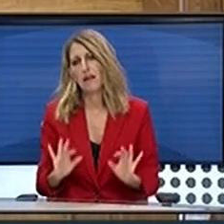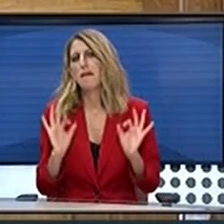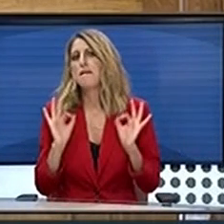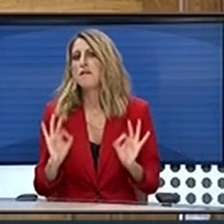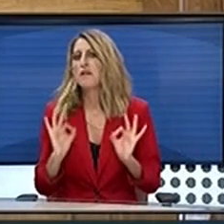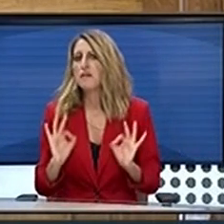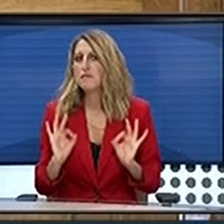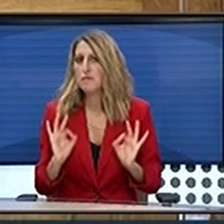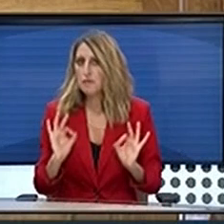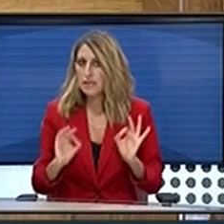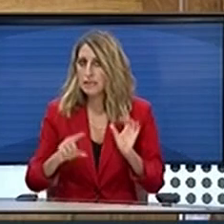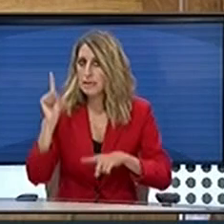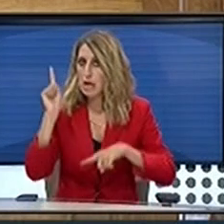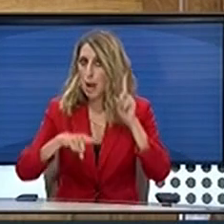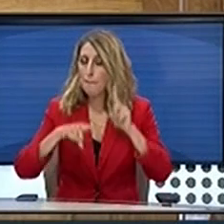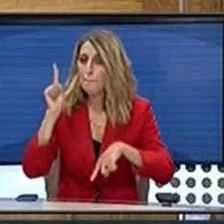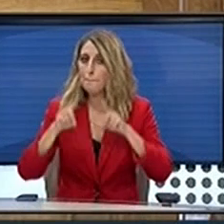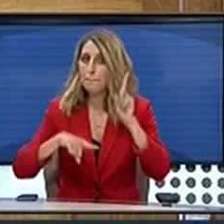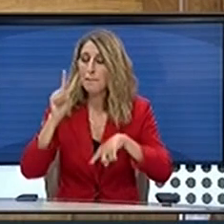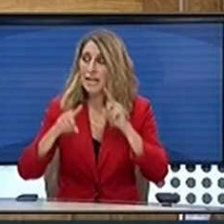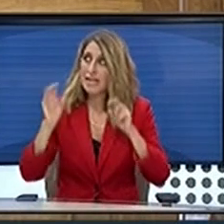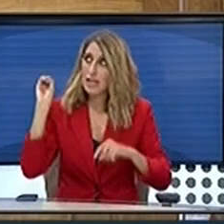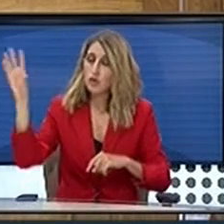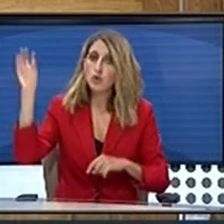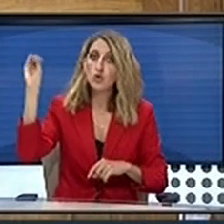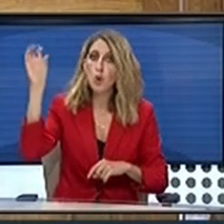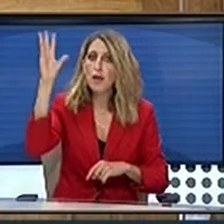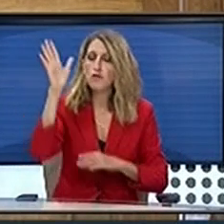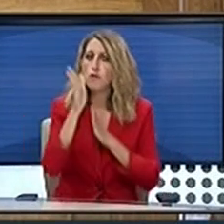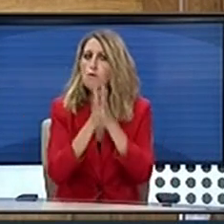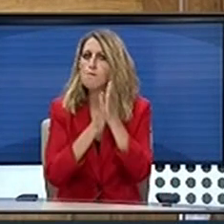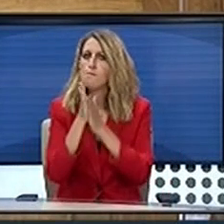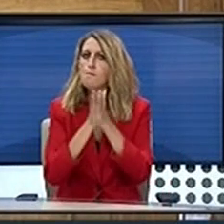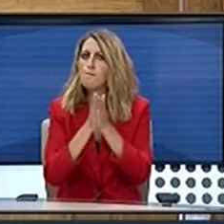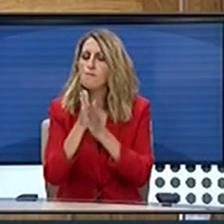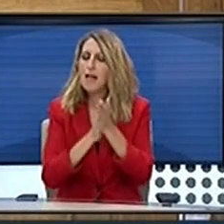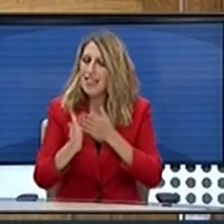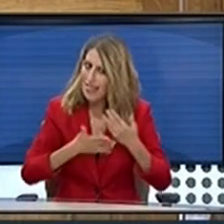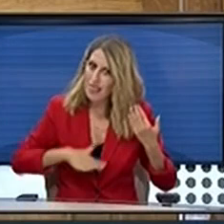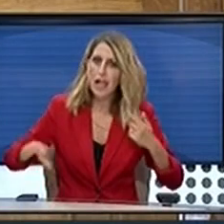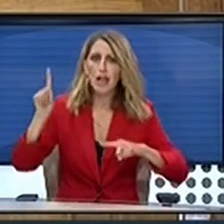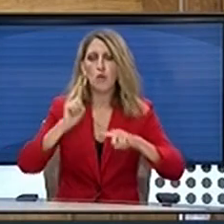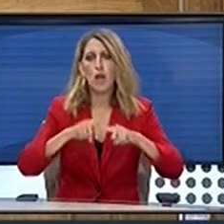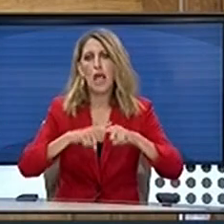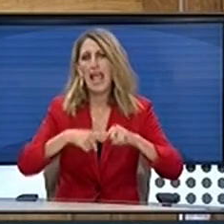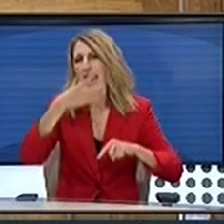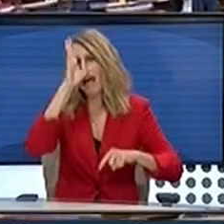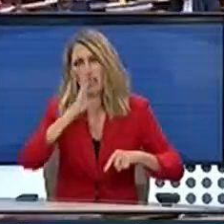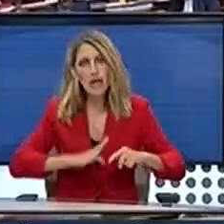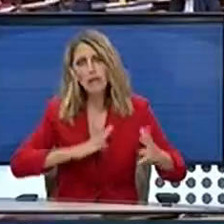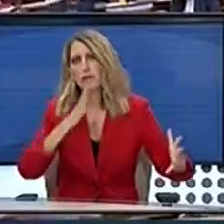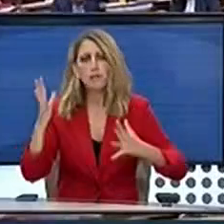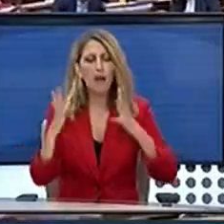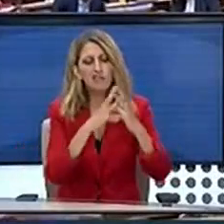καραδοκούν εκτός συνόρων, ποντάροντας την πολιτική αστάθεια μέσα σε ένα ασταθές πολιτικό περιβάλλον. Και